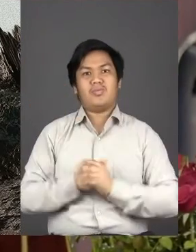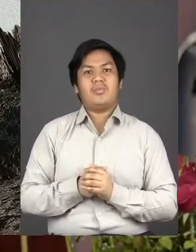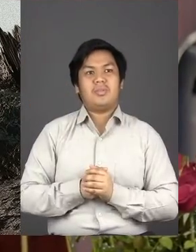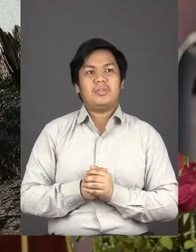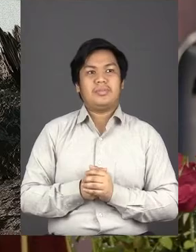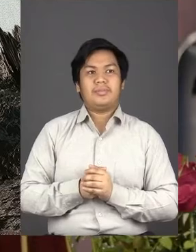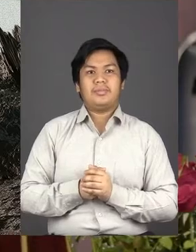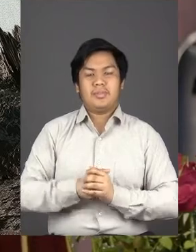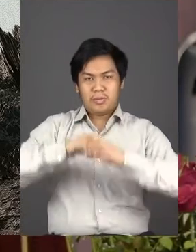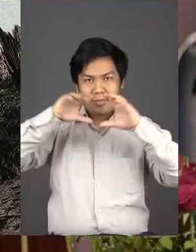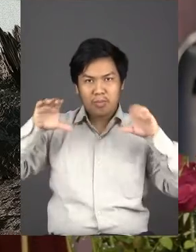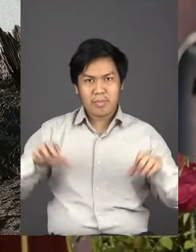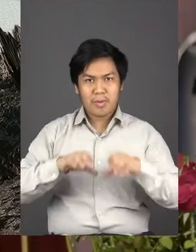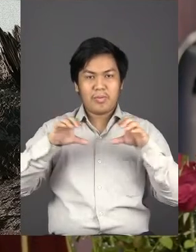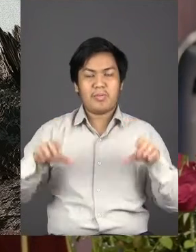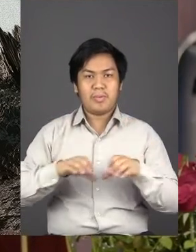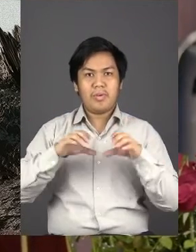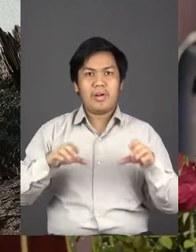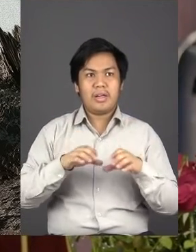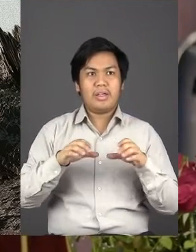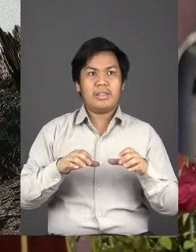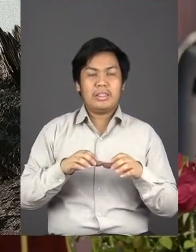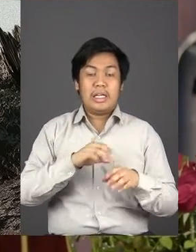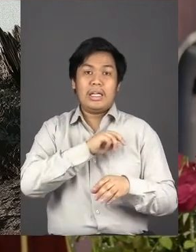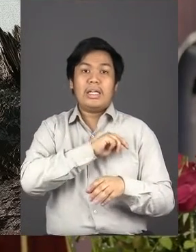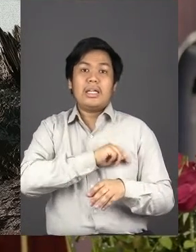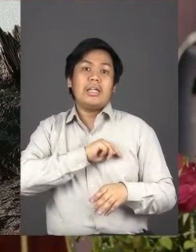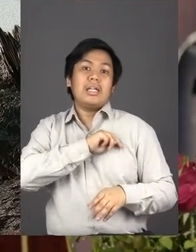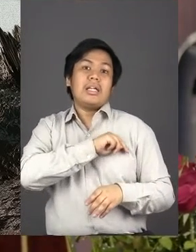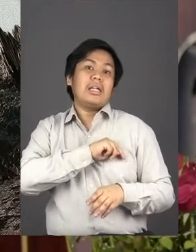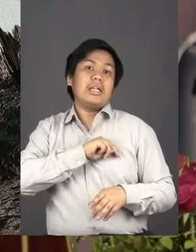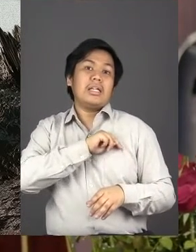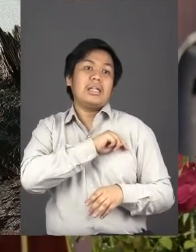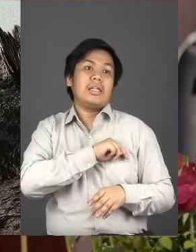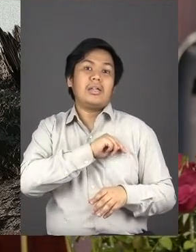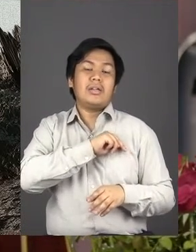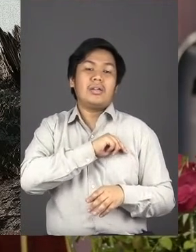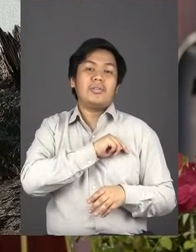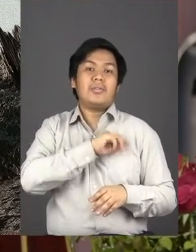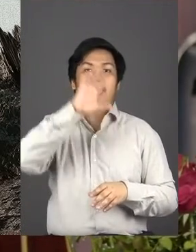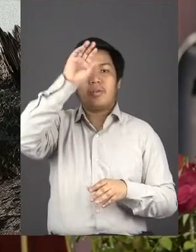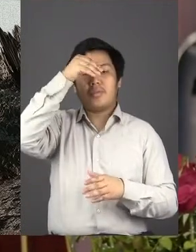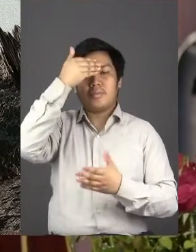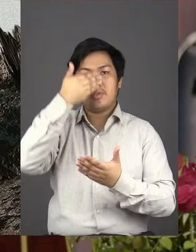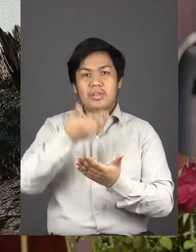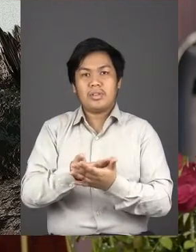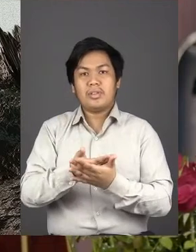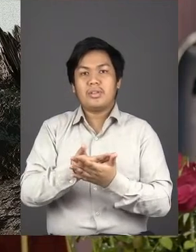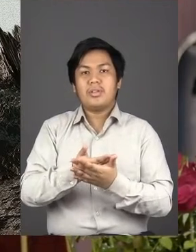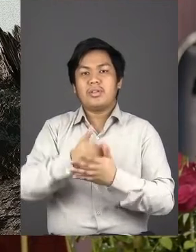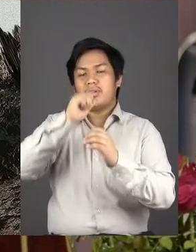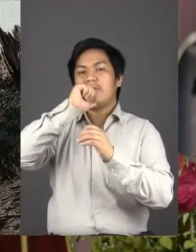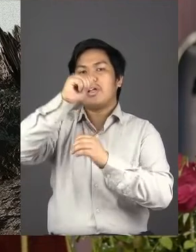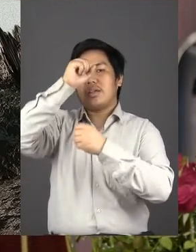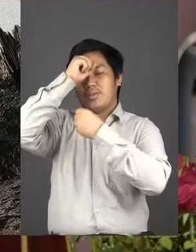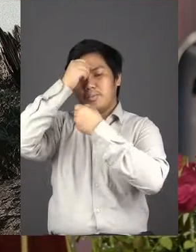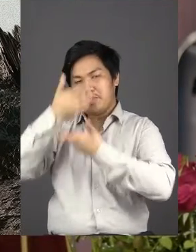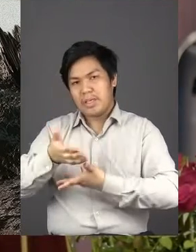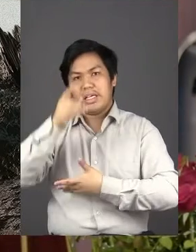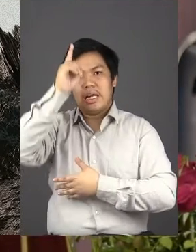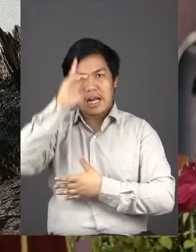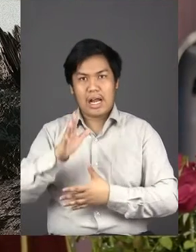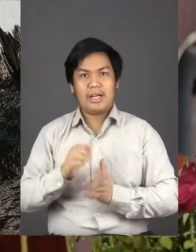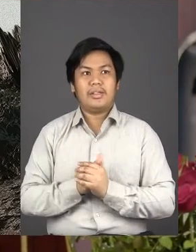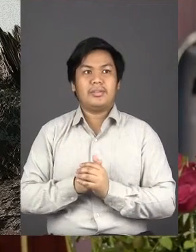Ganito ang mga gawain na natural sa mga sons of disobedience. Kaya hindi po